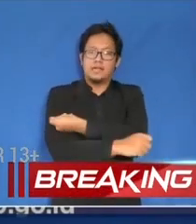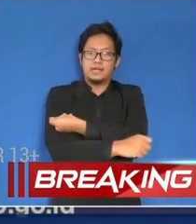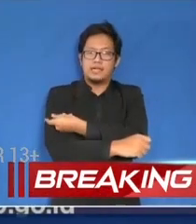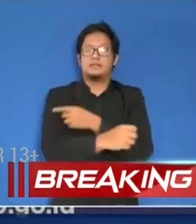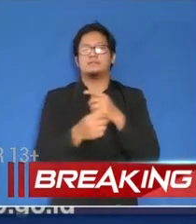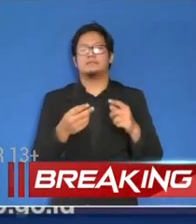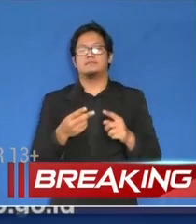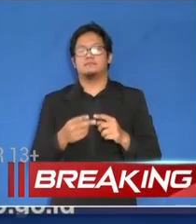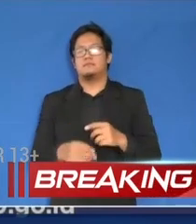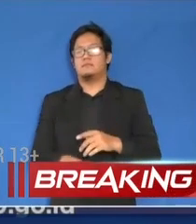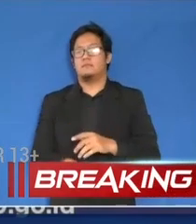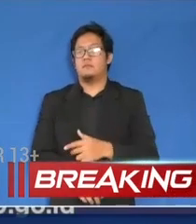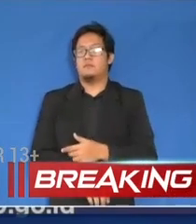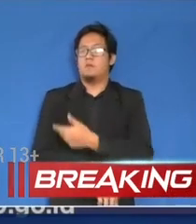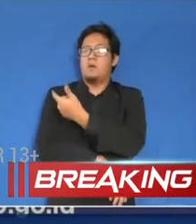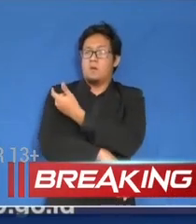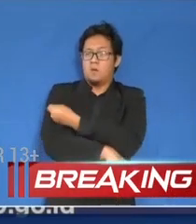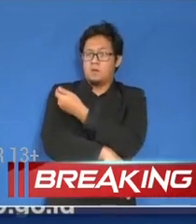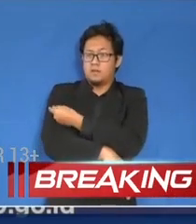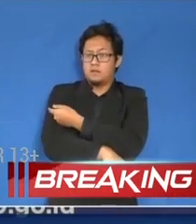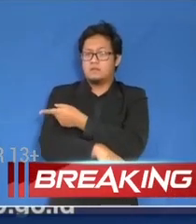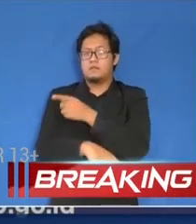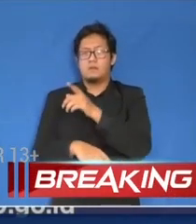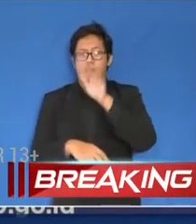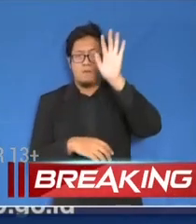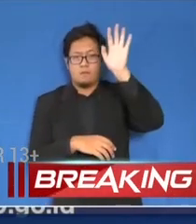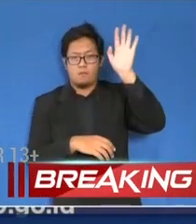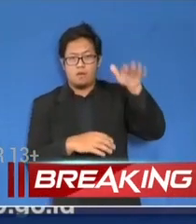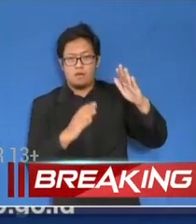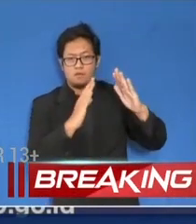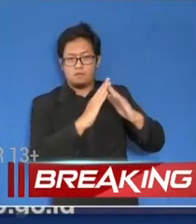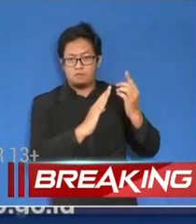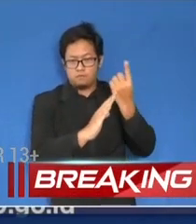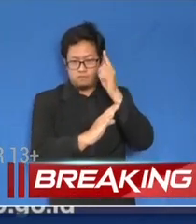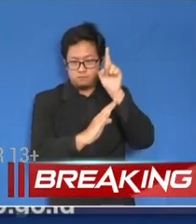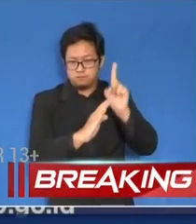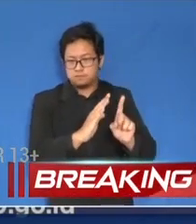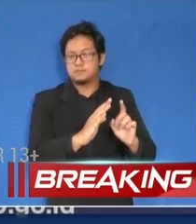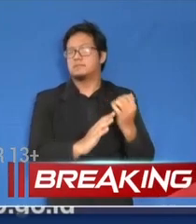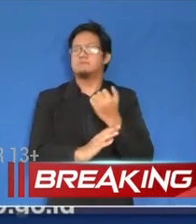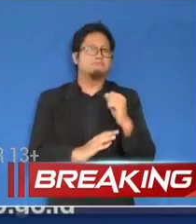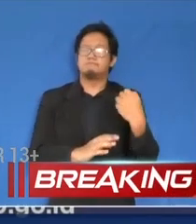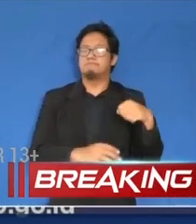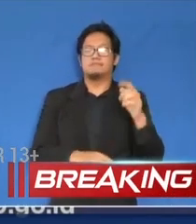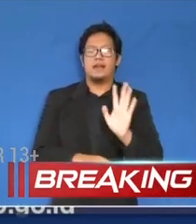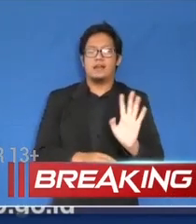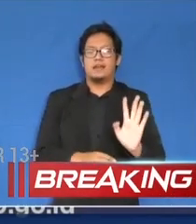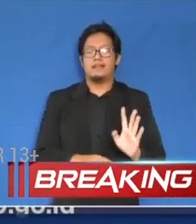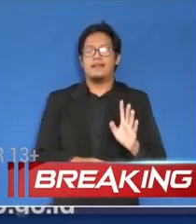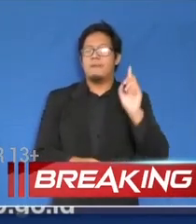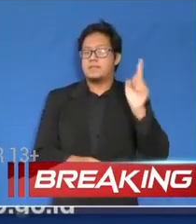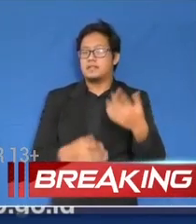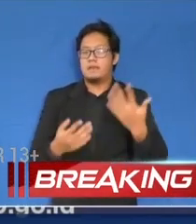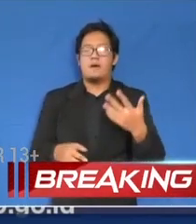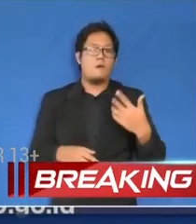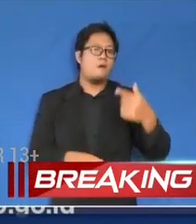sampai mereka itu pulang ke rumahnya. Ya, justru malah kita jauhi. Pastikan bahwa petugas kesehatan itu